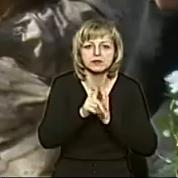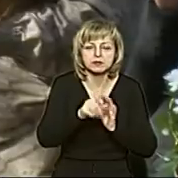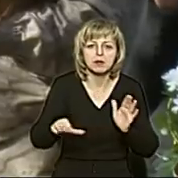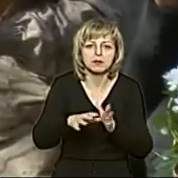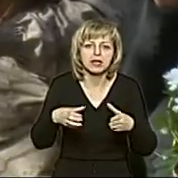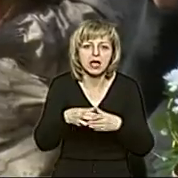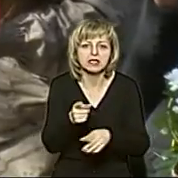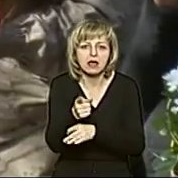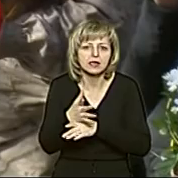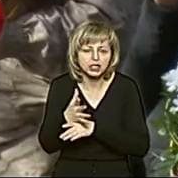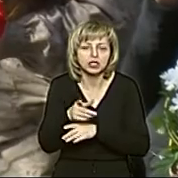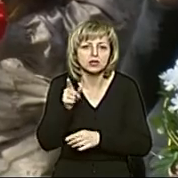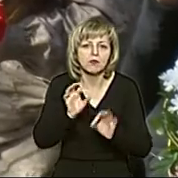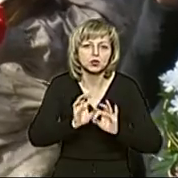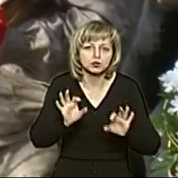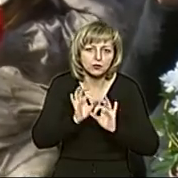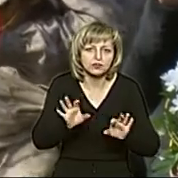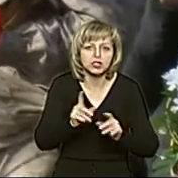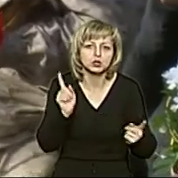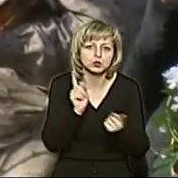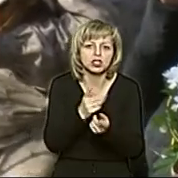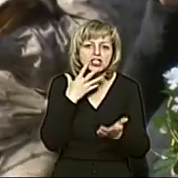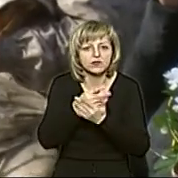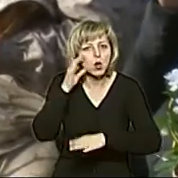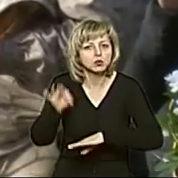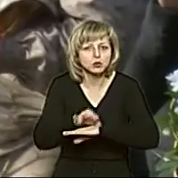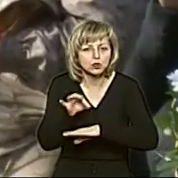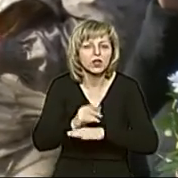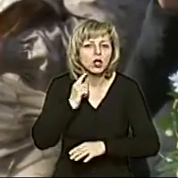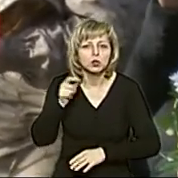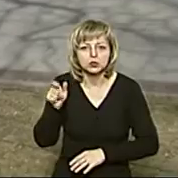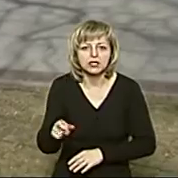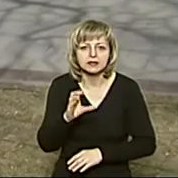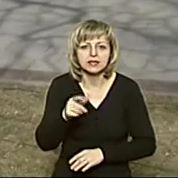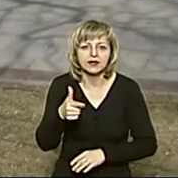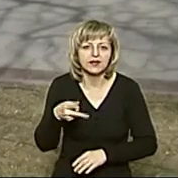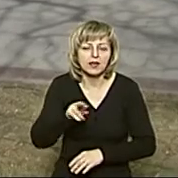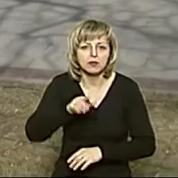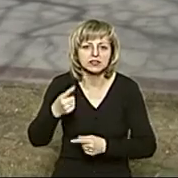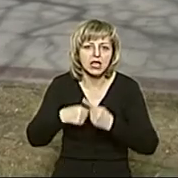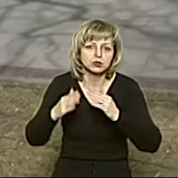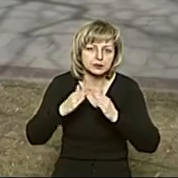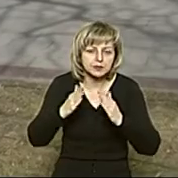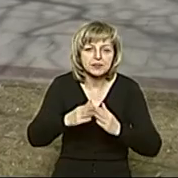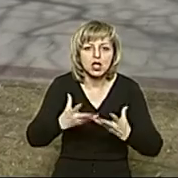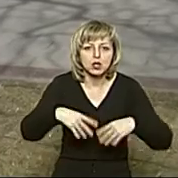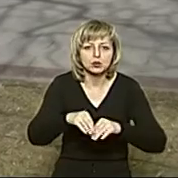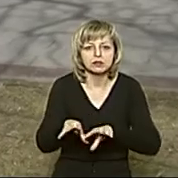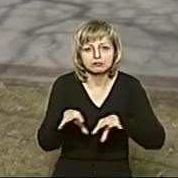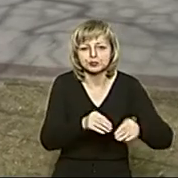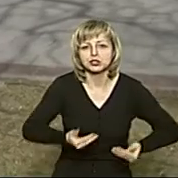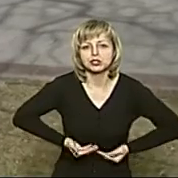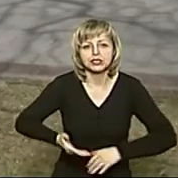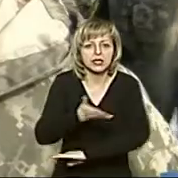бригаді артилеристом. Там, розповідає, зустріла свого чоловіка, лучанина Сергія. Після демобілізації родина оселилася на